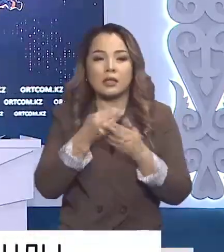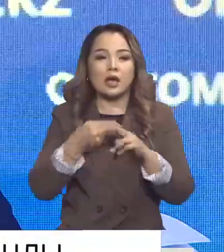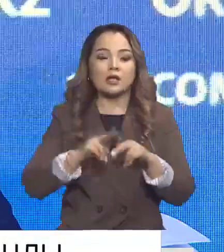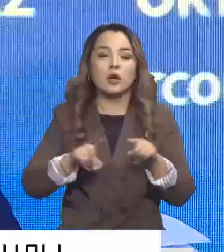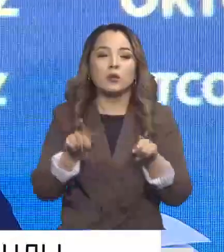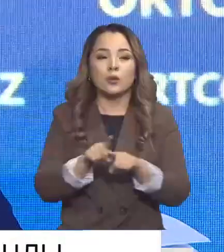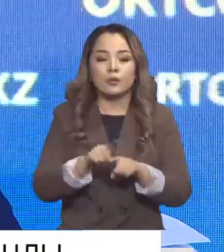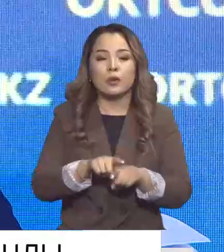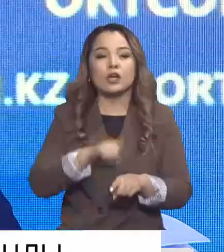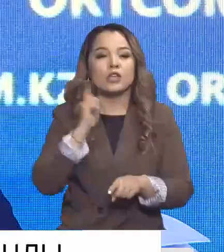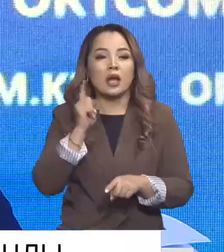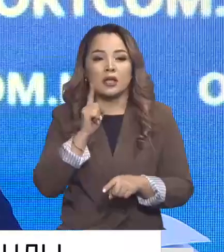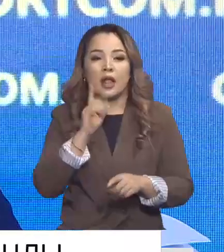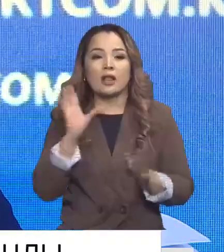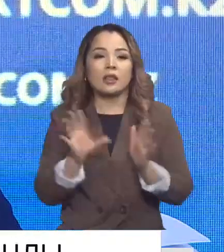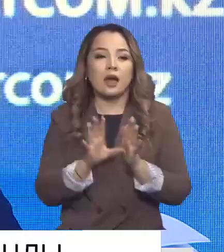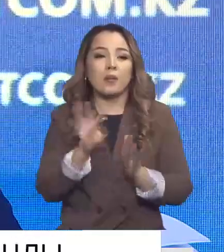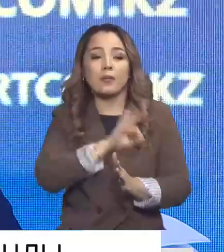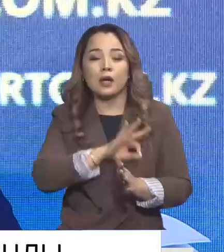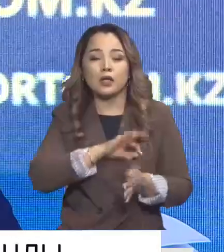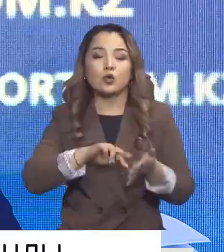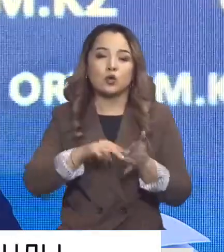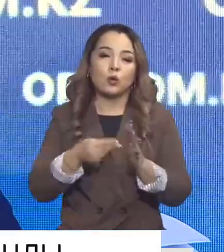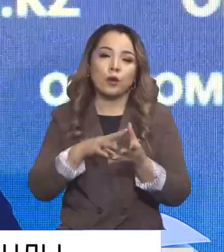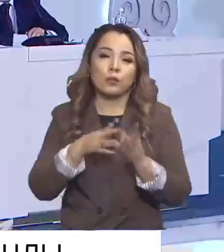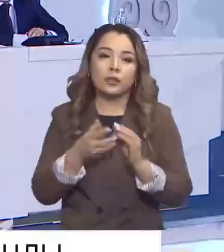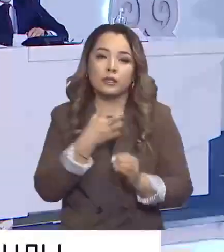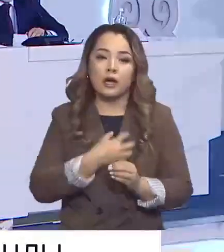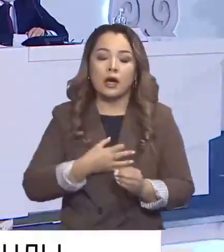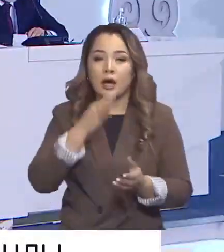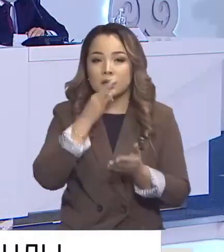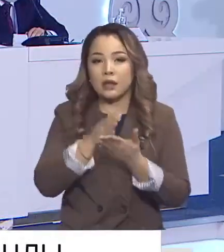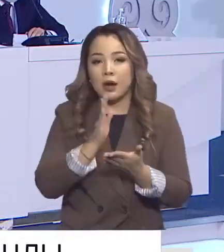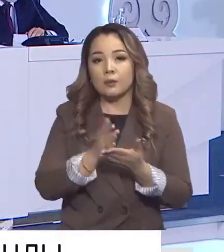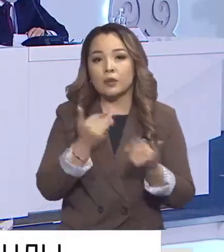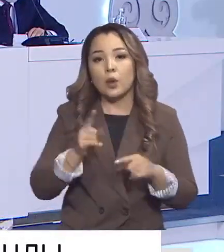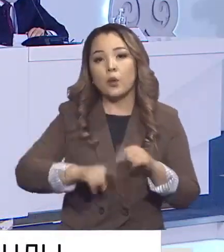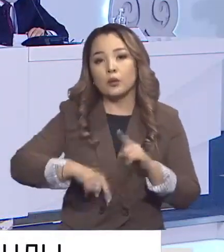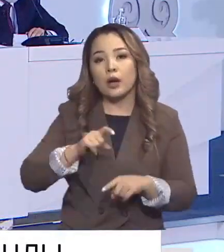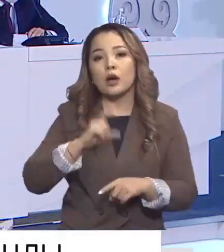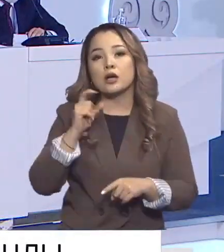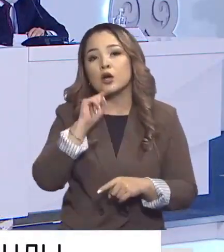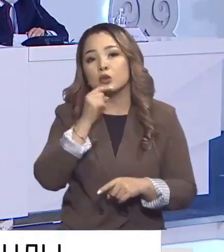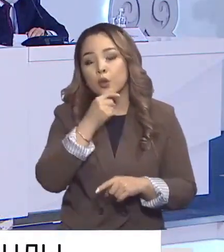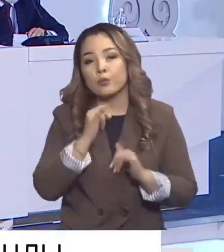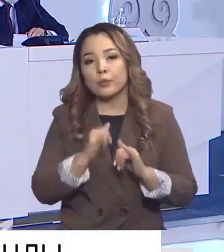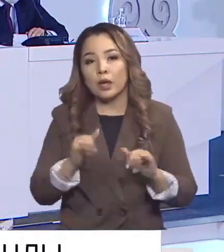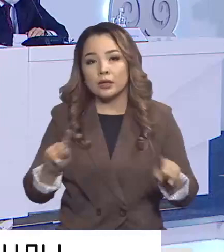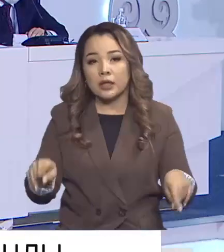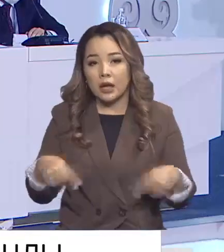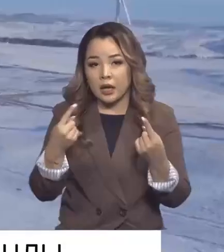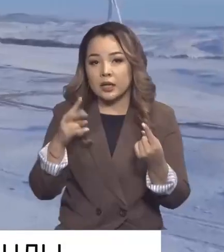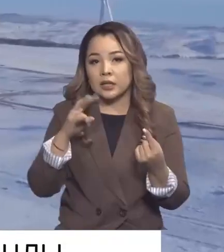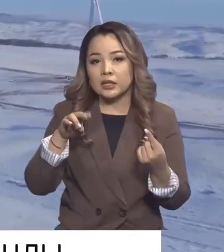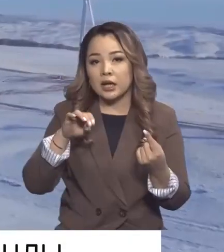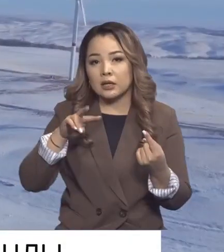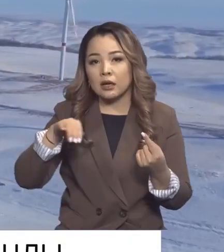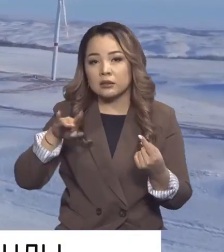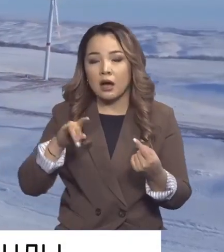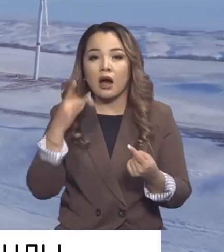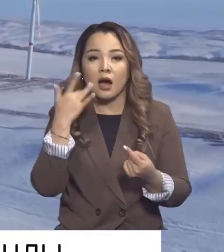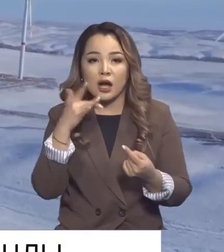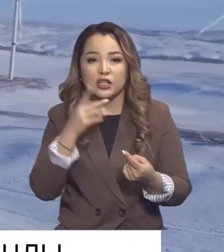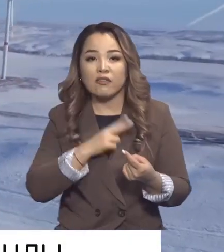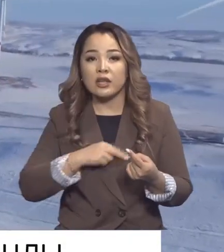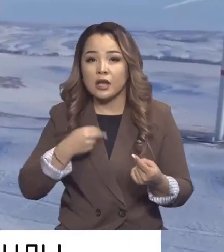бізге де жасыл энергетиканы пайдалану жобаларына қажеттілік артқаны белгілі. Отандық экономиканың ілгерлеуіне Нидерландымен қатар ақыр,